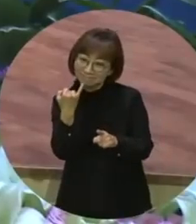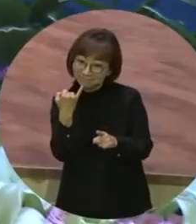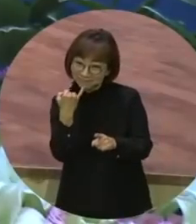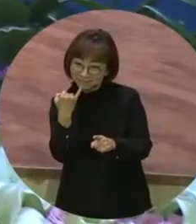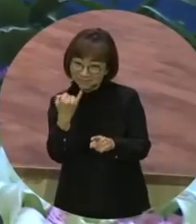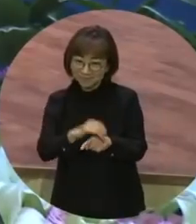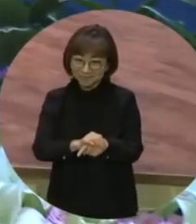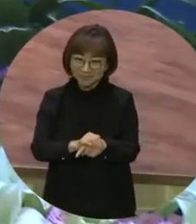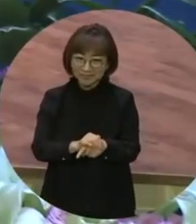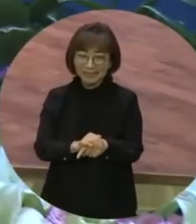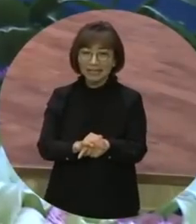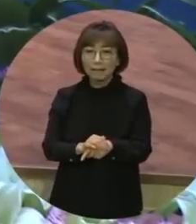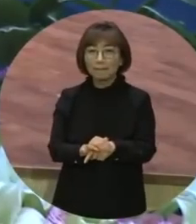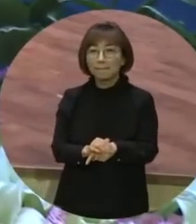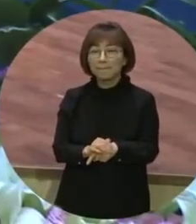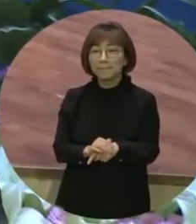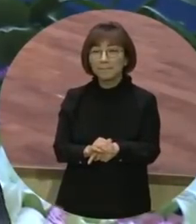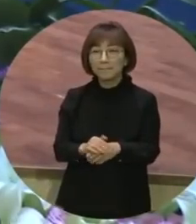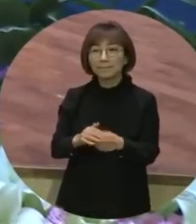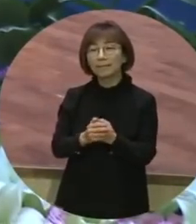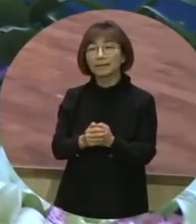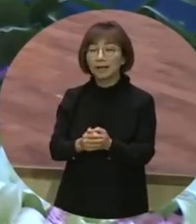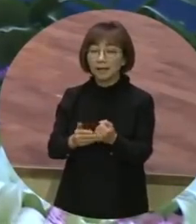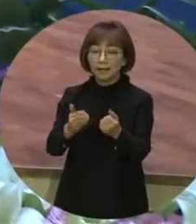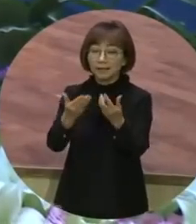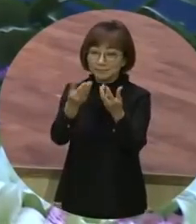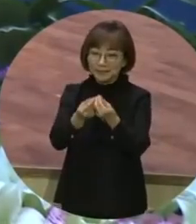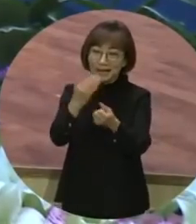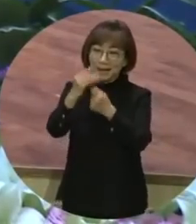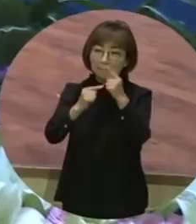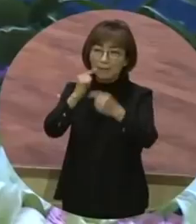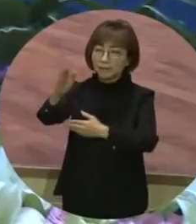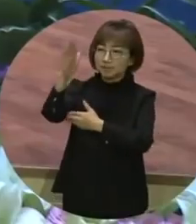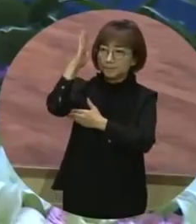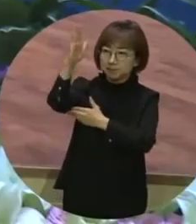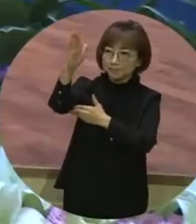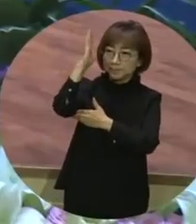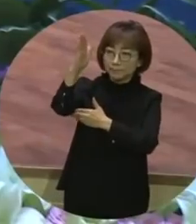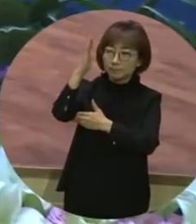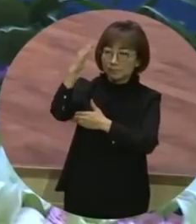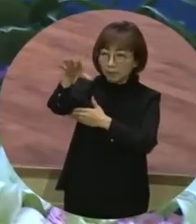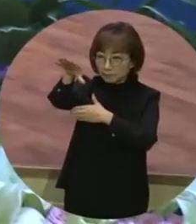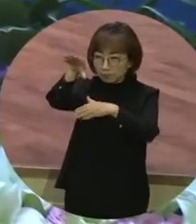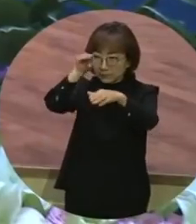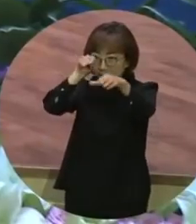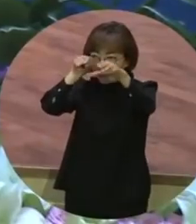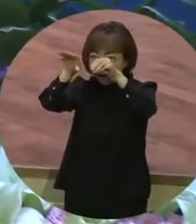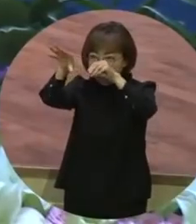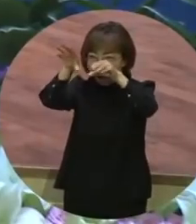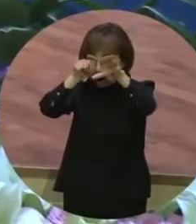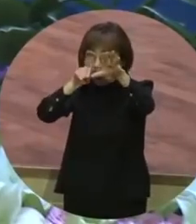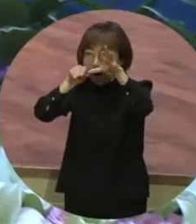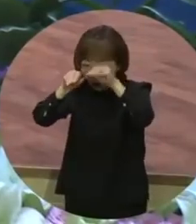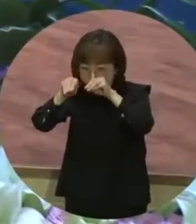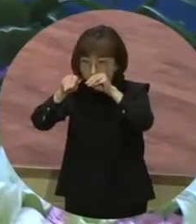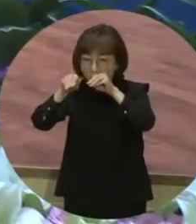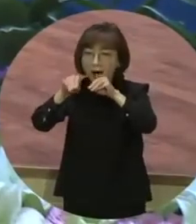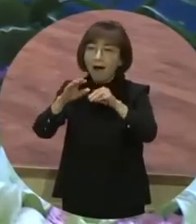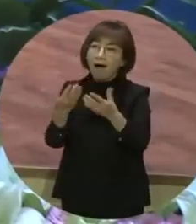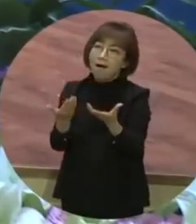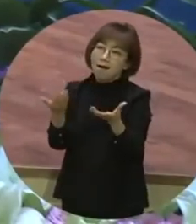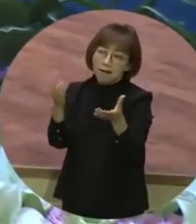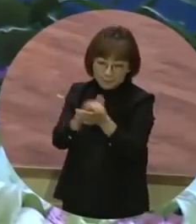그렇게 여러분 말씀이 선포되었을 때 내 삶이 뭐요?